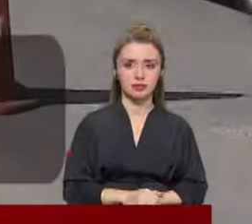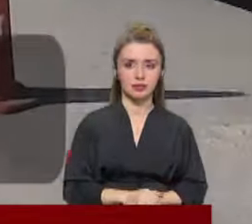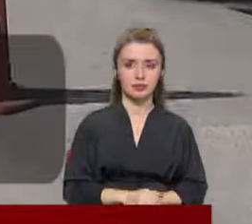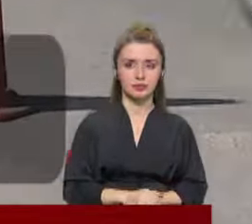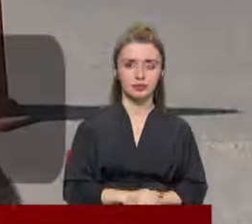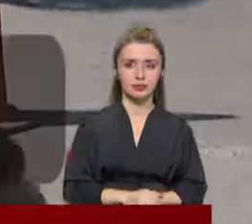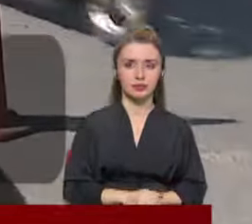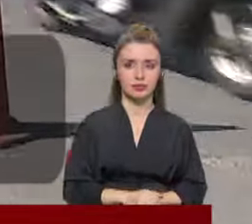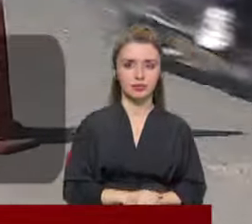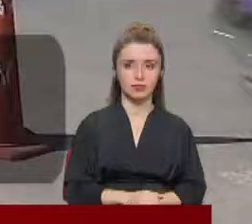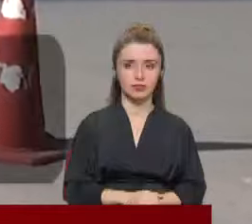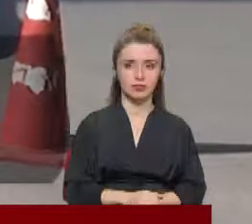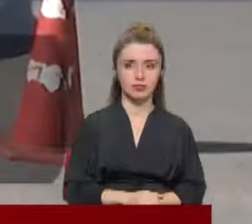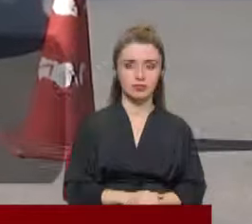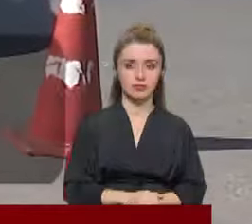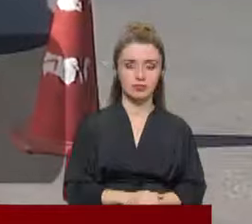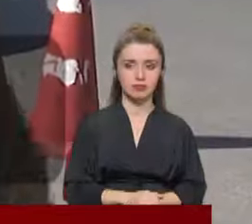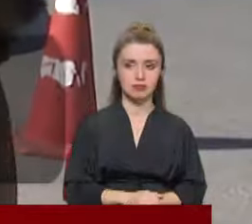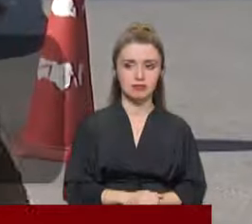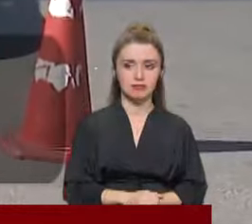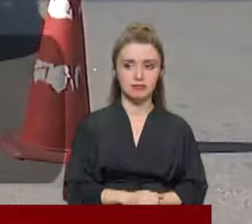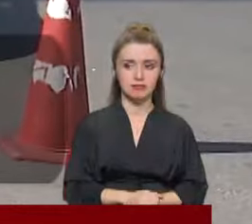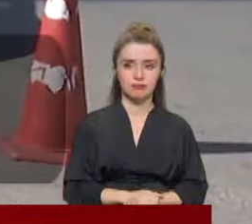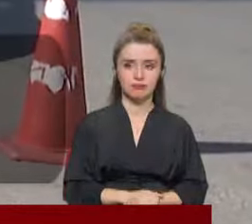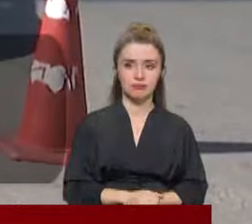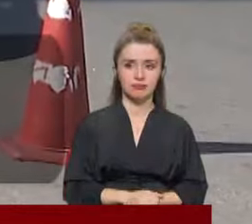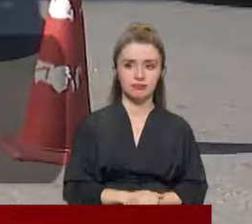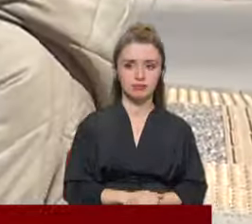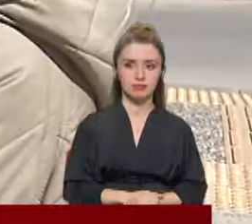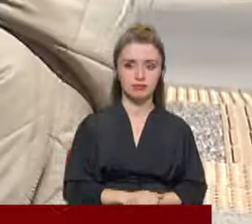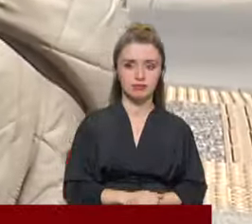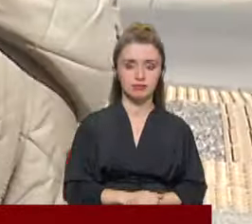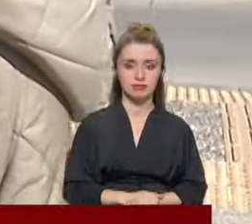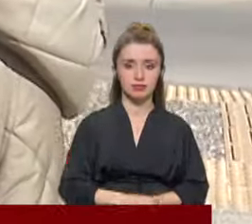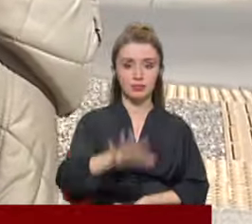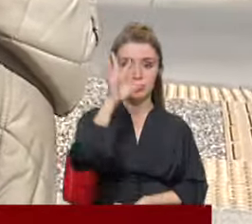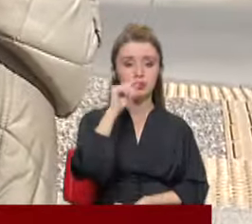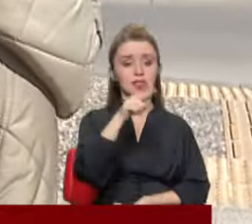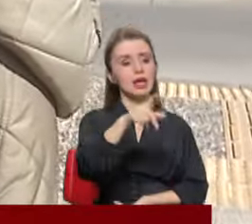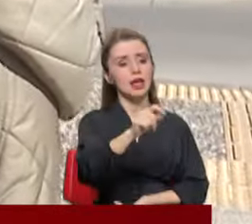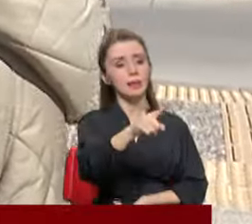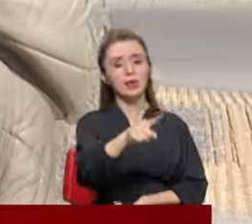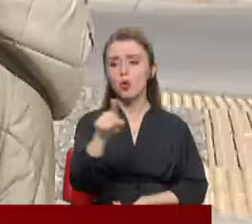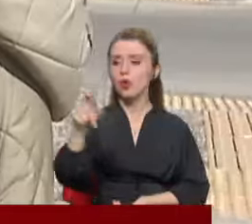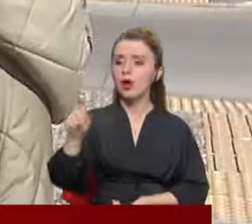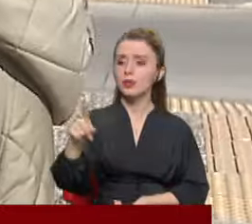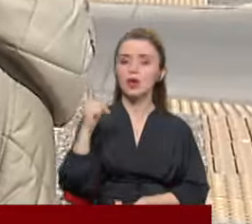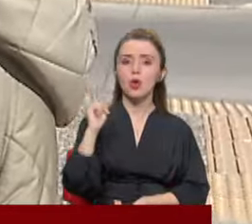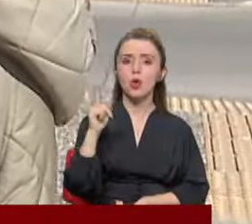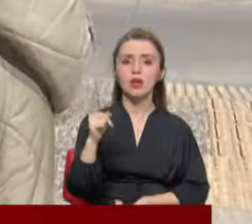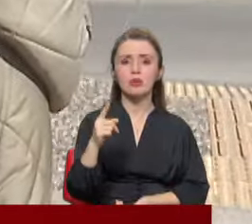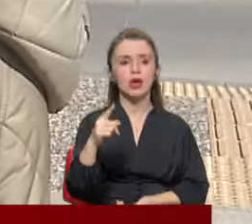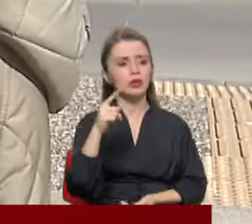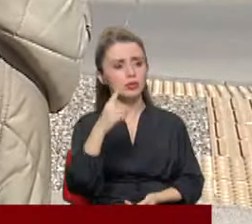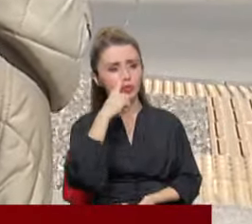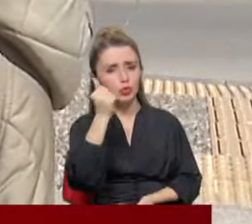Gördüklerini saklayanlar, üstüne kapatmaya çalışanlar aynı suçun ortaklarıdır. Kimseye sen yaptın ya da o yaptı, öğretmen dövmüş, müdür